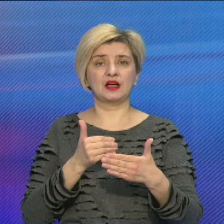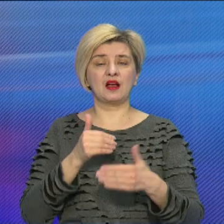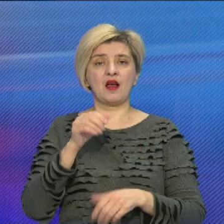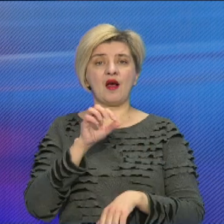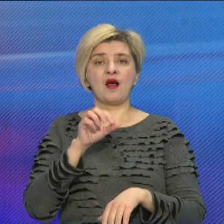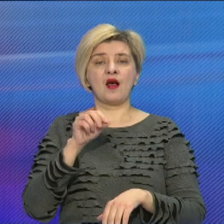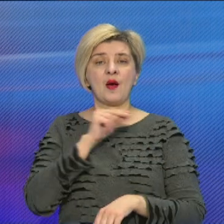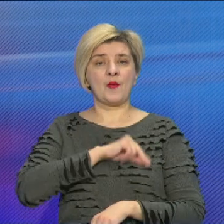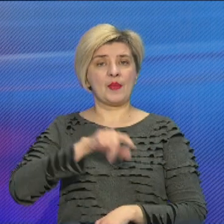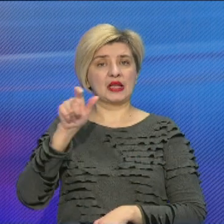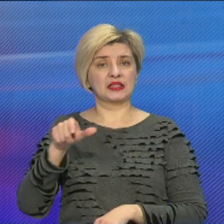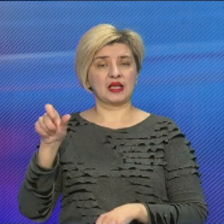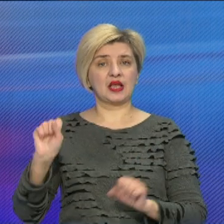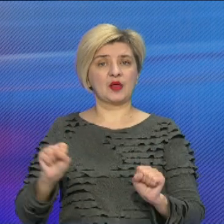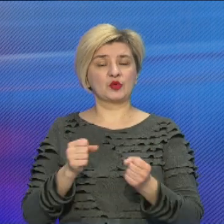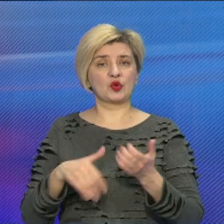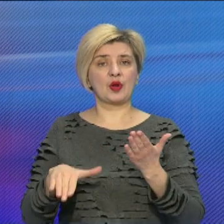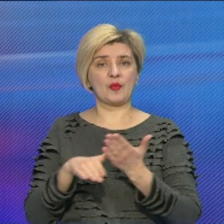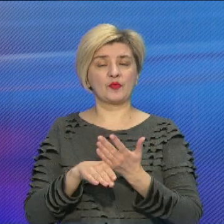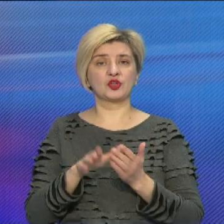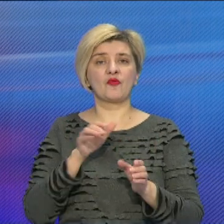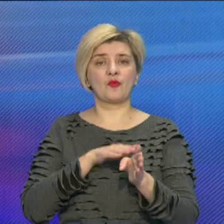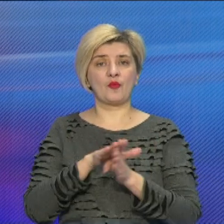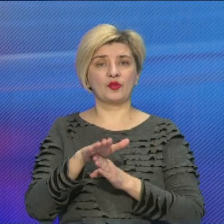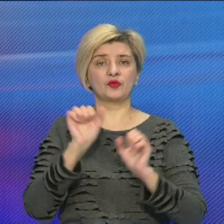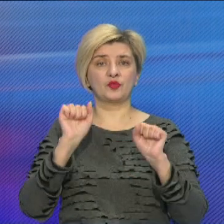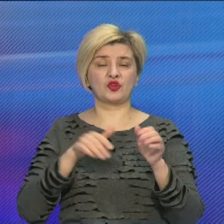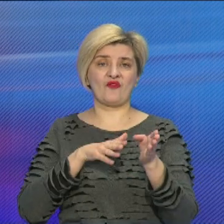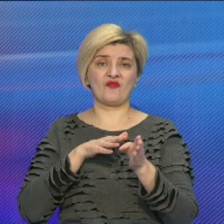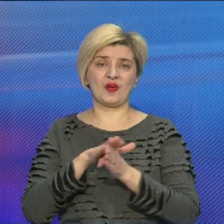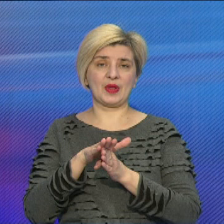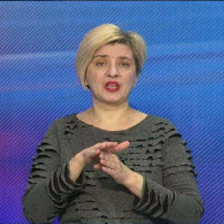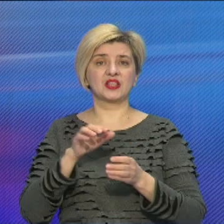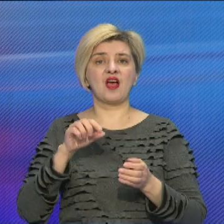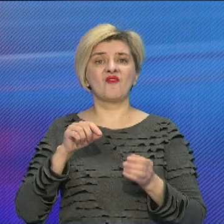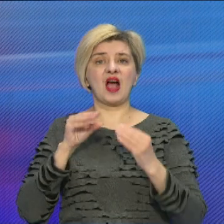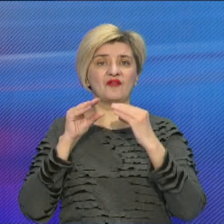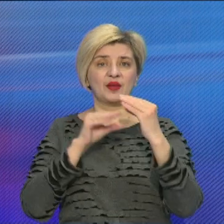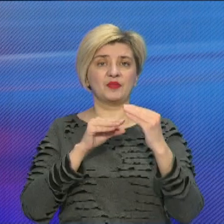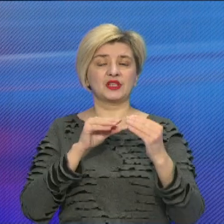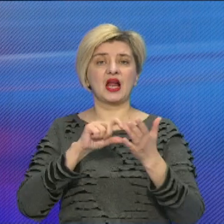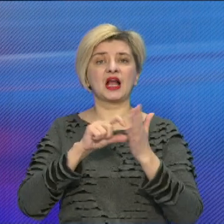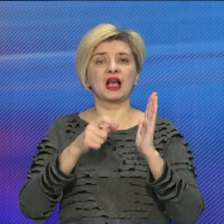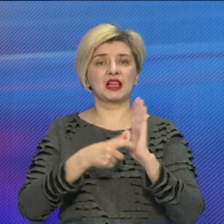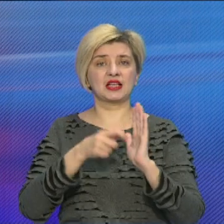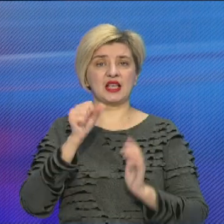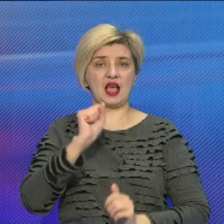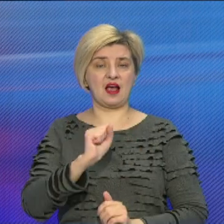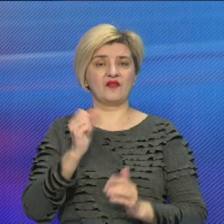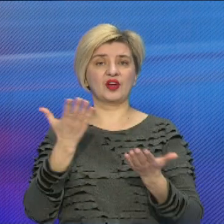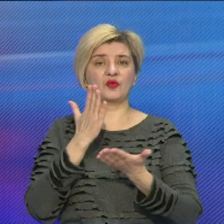персоналом скорой медицинской помощи, в полной мере можно выполнять в автомобиле класса А, в котором есть и кондиционеры, есть